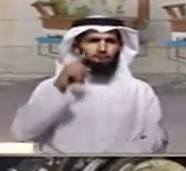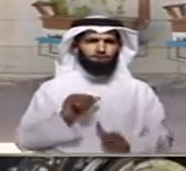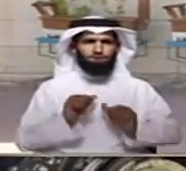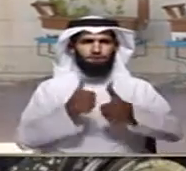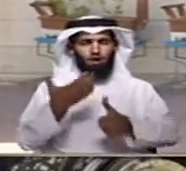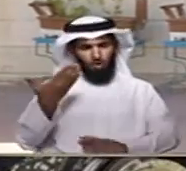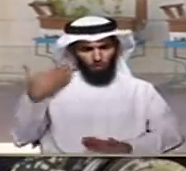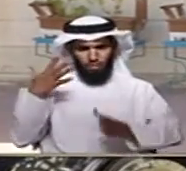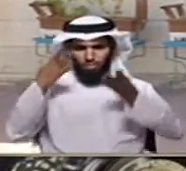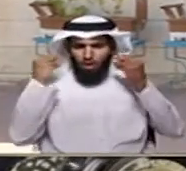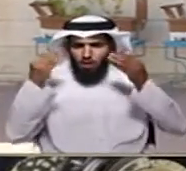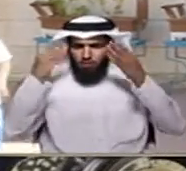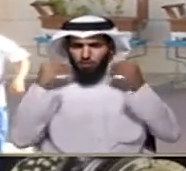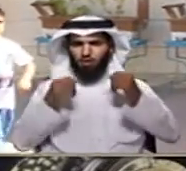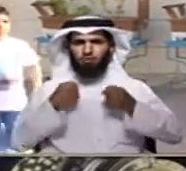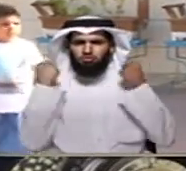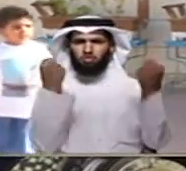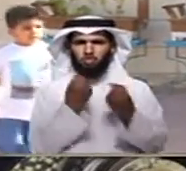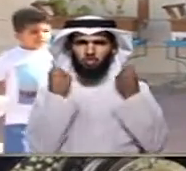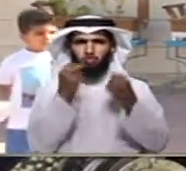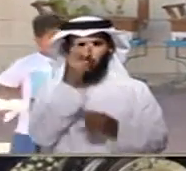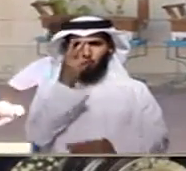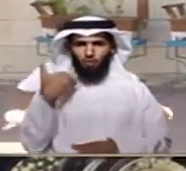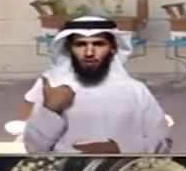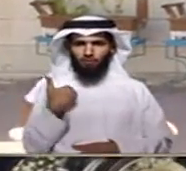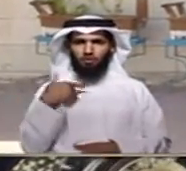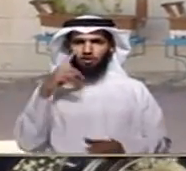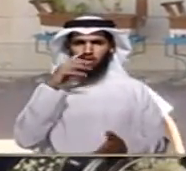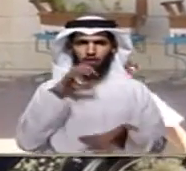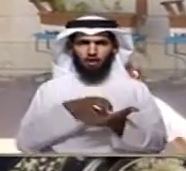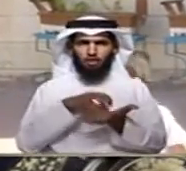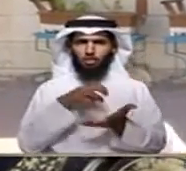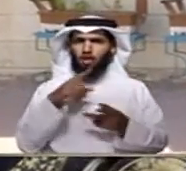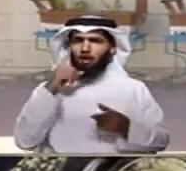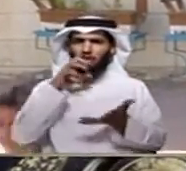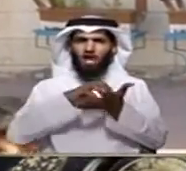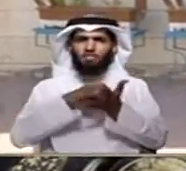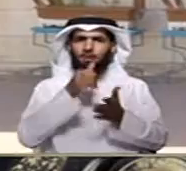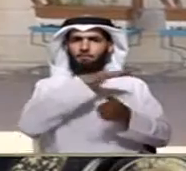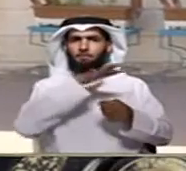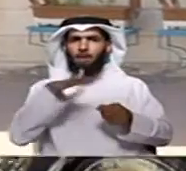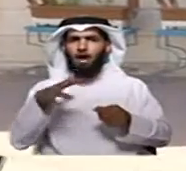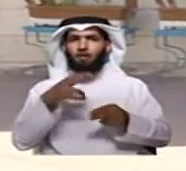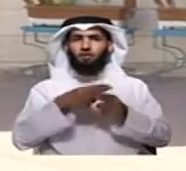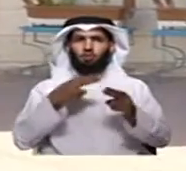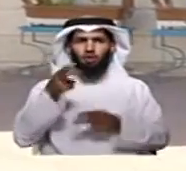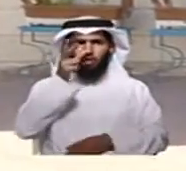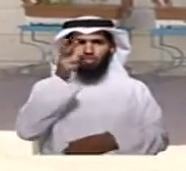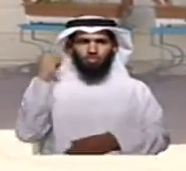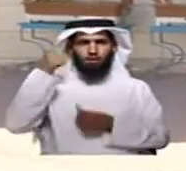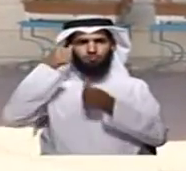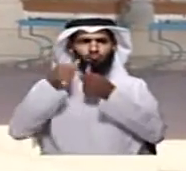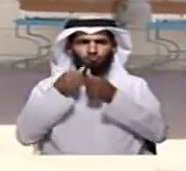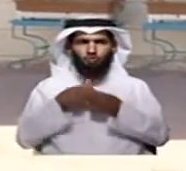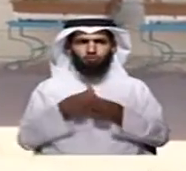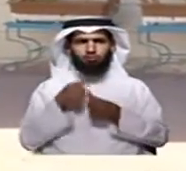تعلموه من خلال الدورة والمعسكر التدريبي اللي قمنا فيه في النادي البحري الرياضي الكويتي. إن شاء الله يمثلون آبائهم، يمثلون تراث وآبائهم